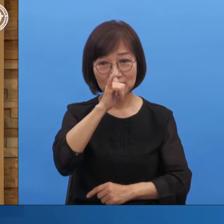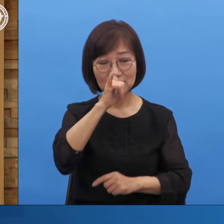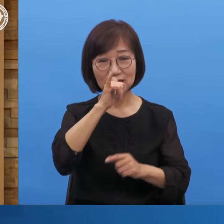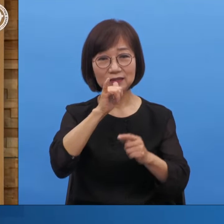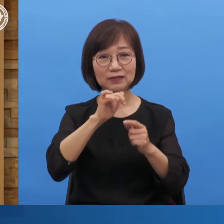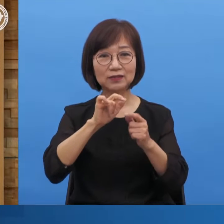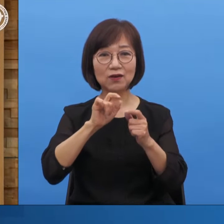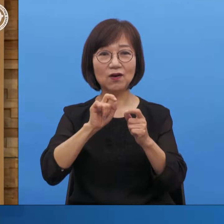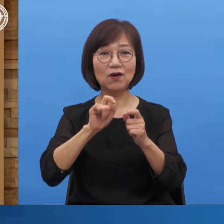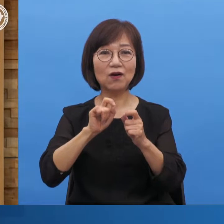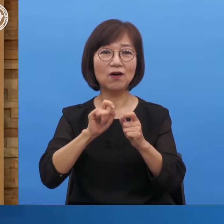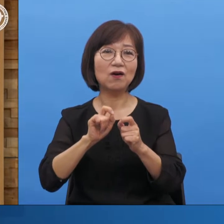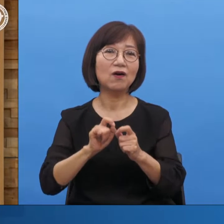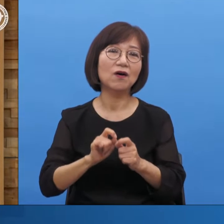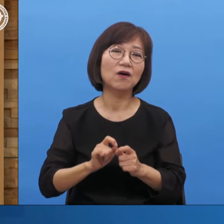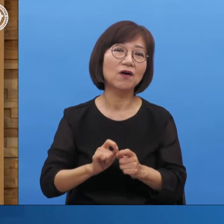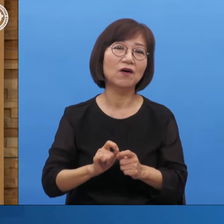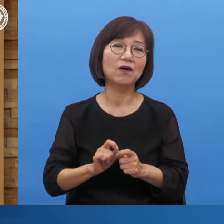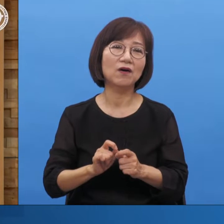믿소